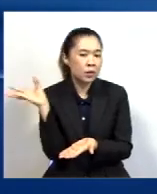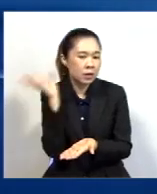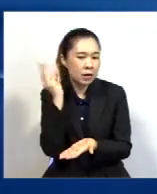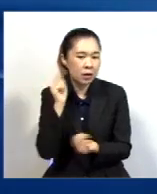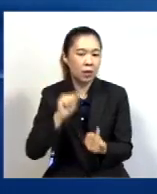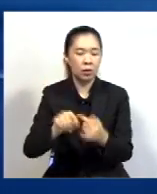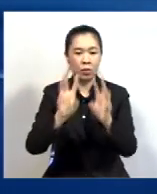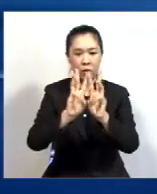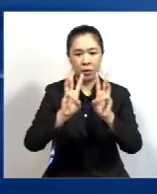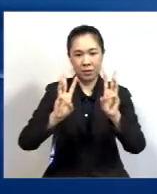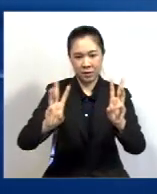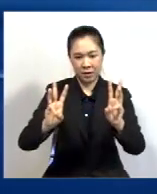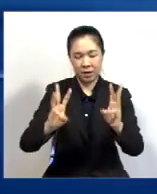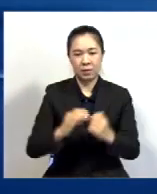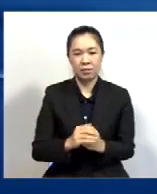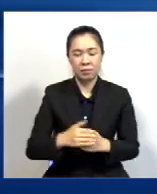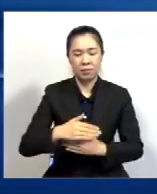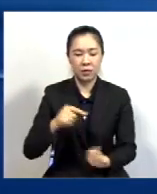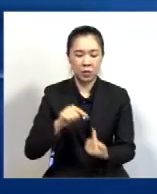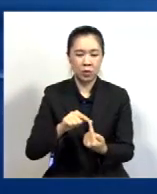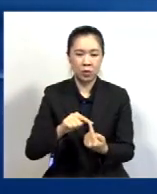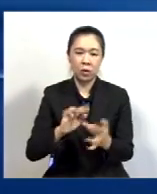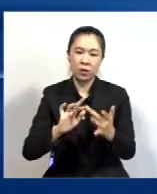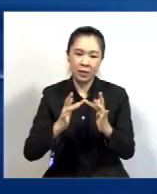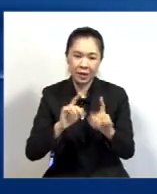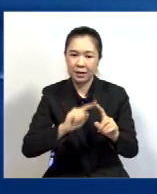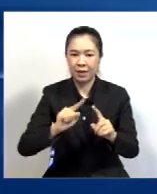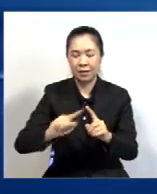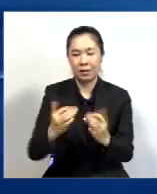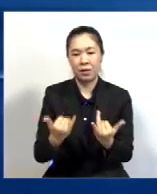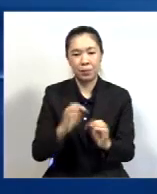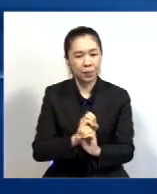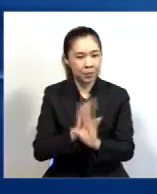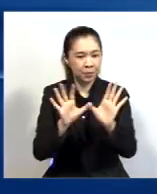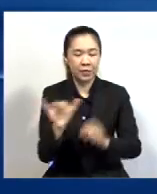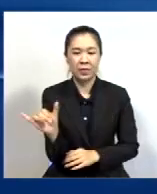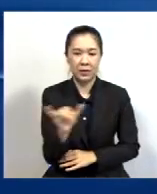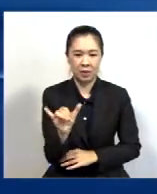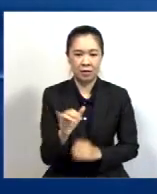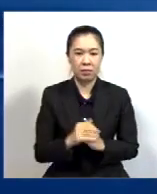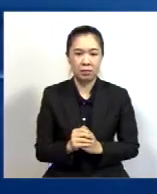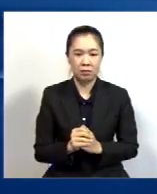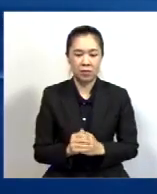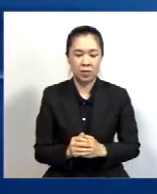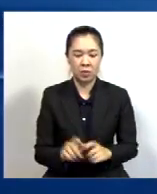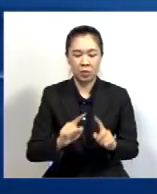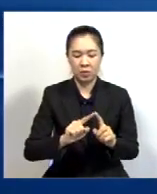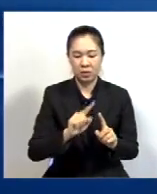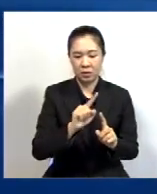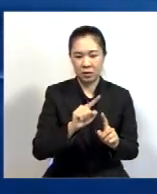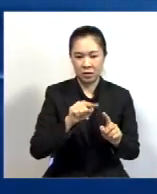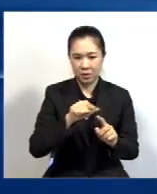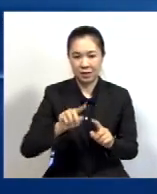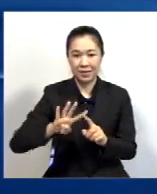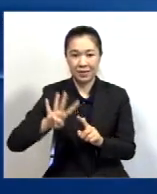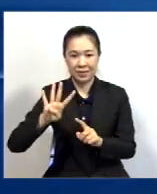ต์สื่อสิ่งพิมพ์และสื่ออินเทอร์เน็ตและยังไม่ปรากฏข้อเท็จจริงว่าผู้ถูกร้องทั้ง4มีพฤติการ